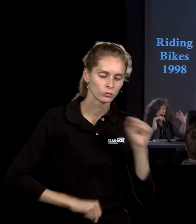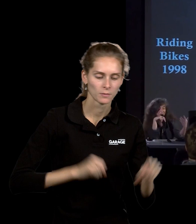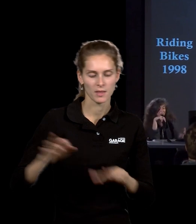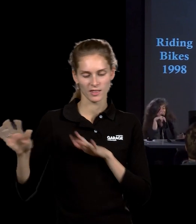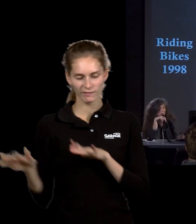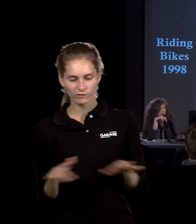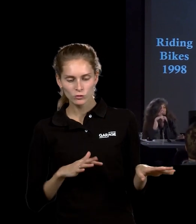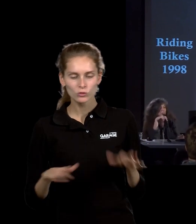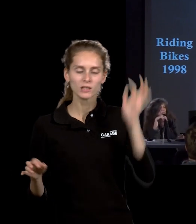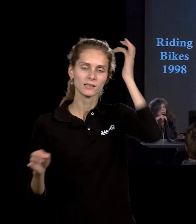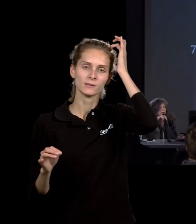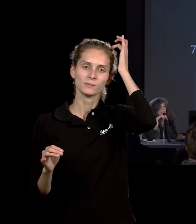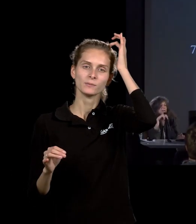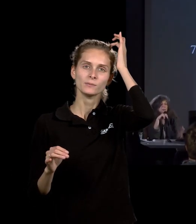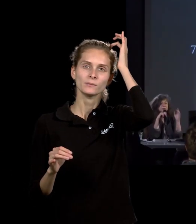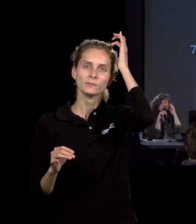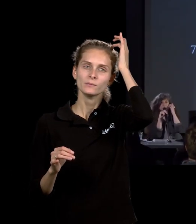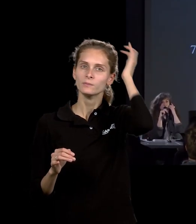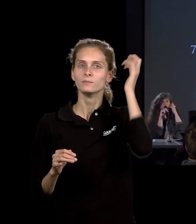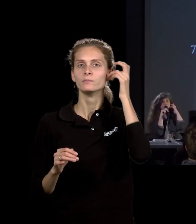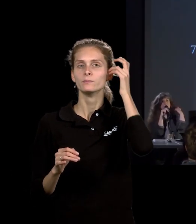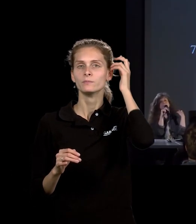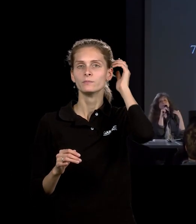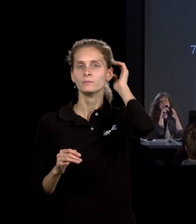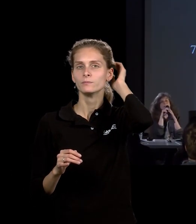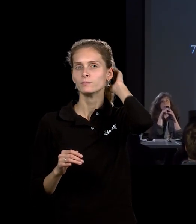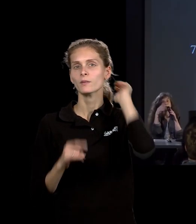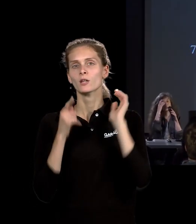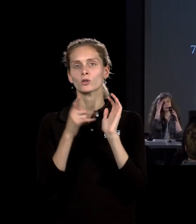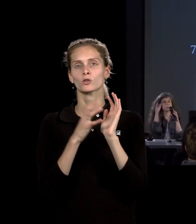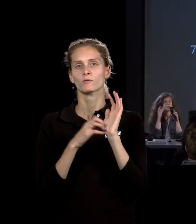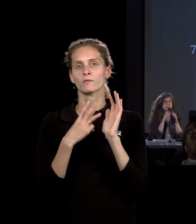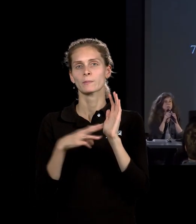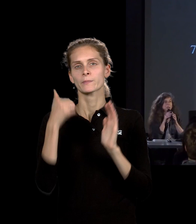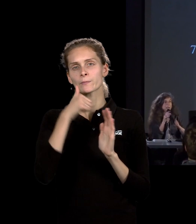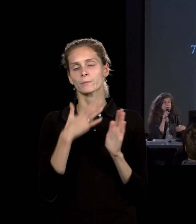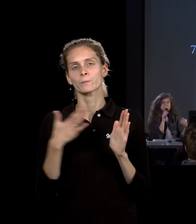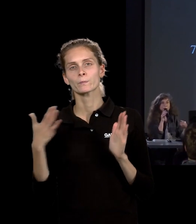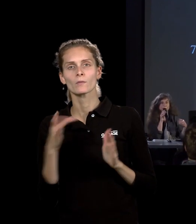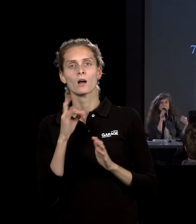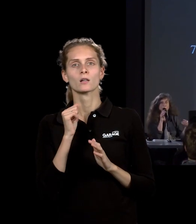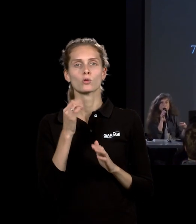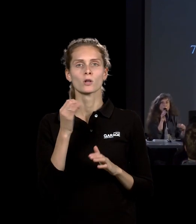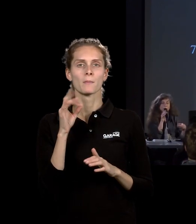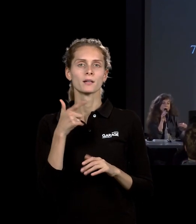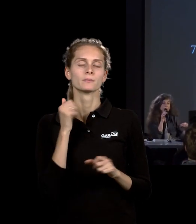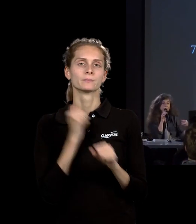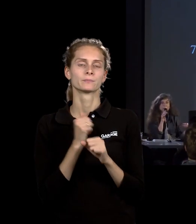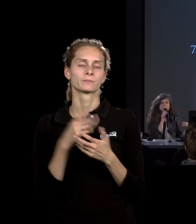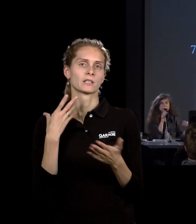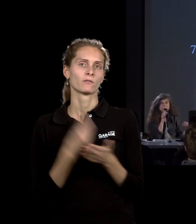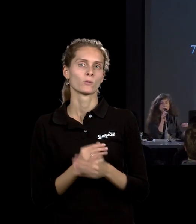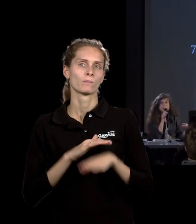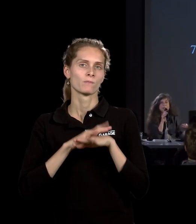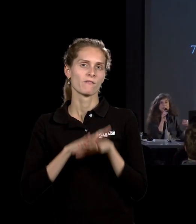движением постоянным. И в 80-е годы Раушенберг учреждает собственный фонд,